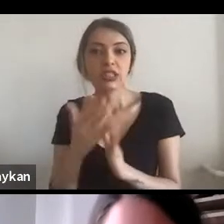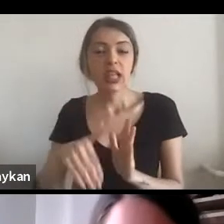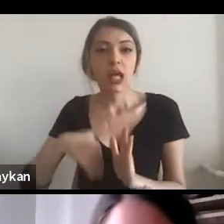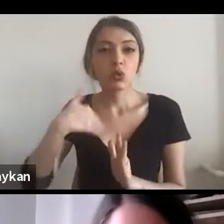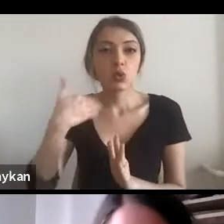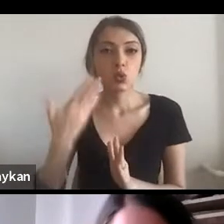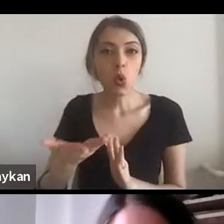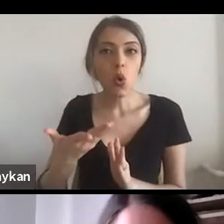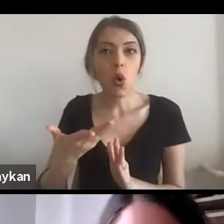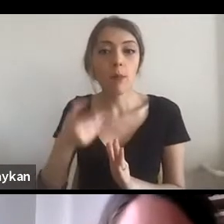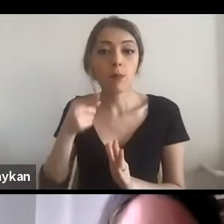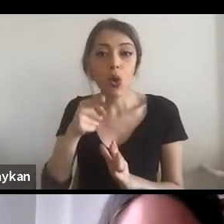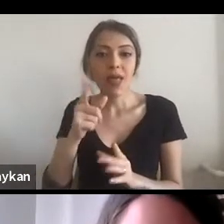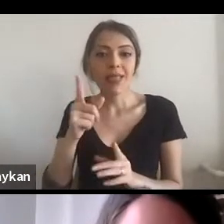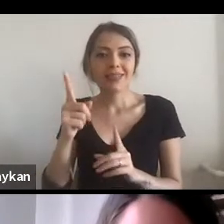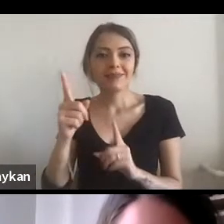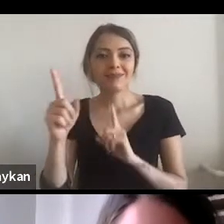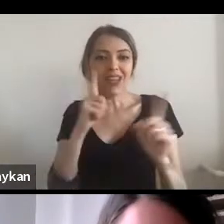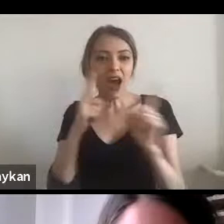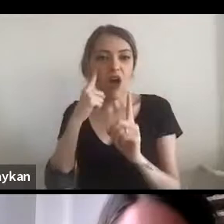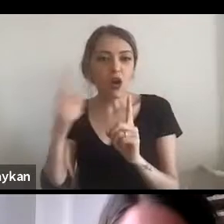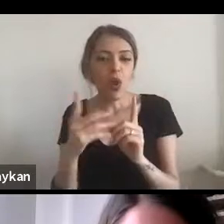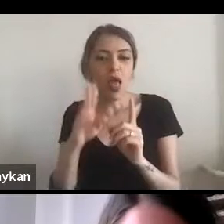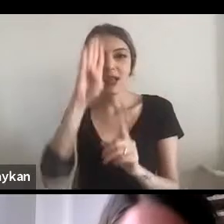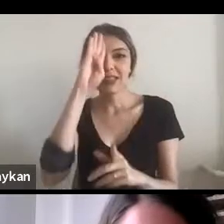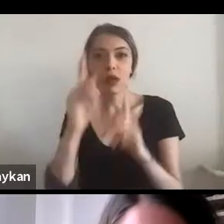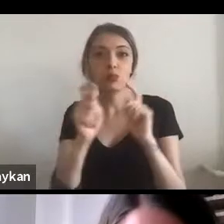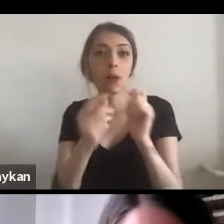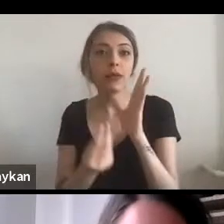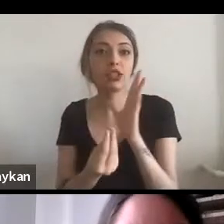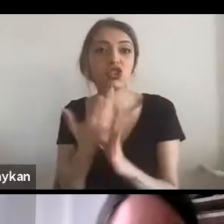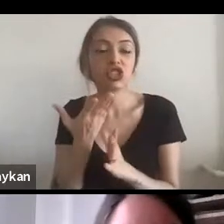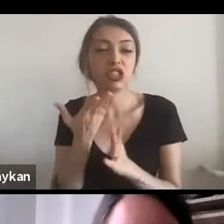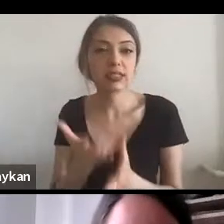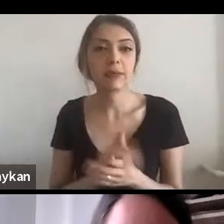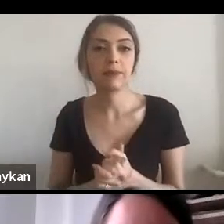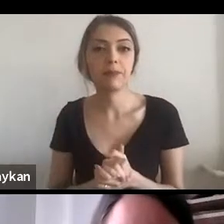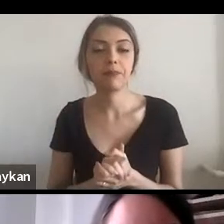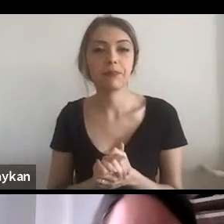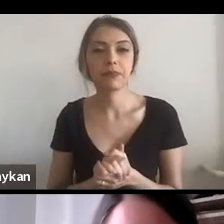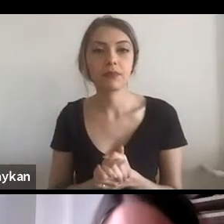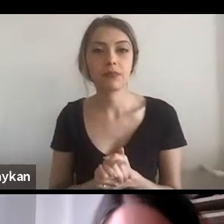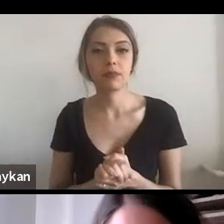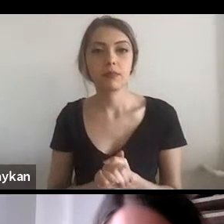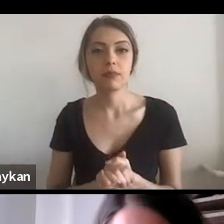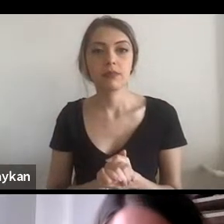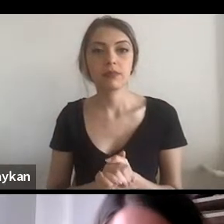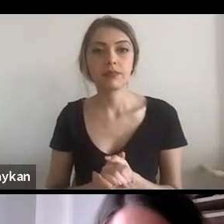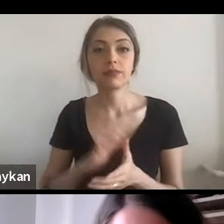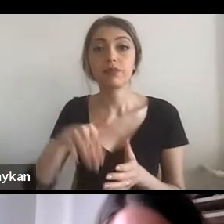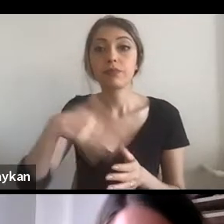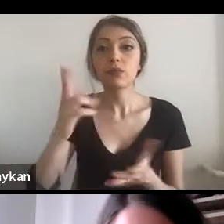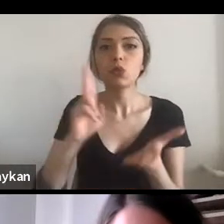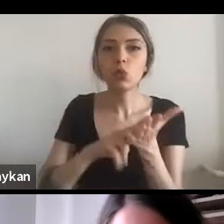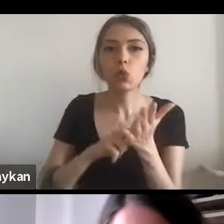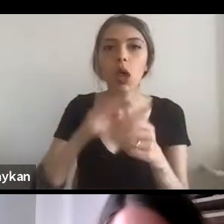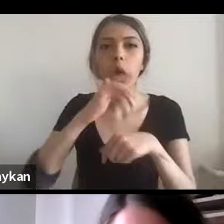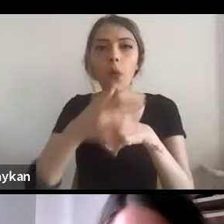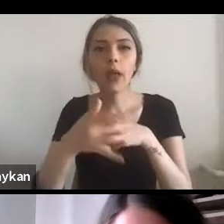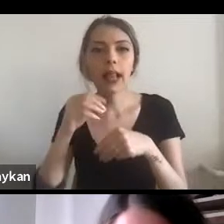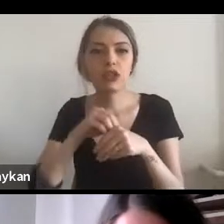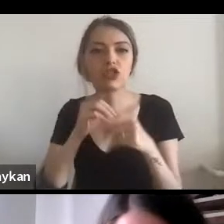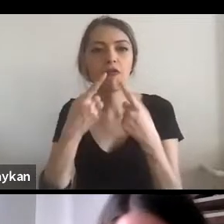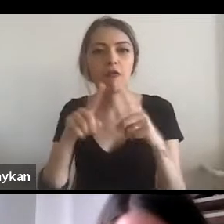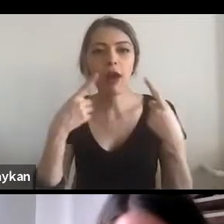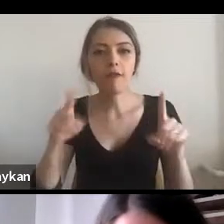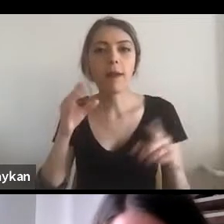bu dava, Avrupa İnsan Hakları Mahkemesi'ne giden ilk aile içi şiddet davası ve sonrasında diğer üye ülkelerden de benzer